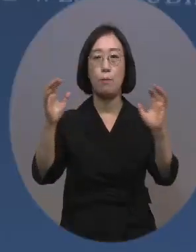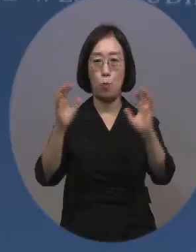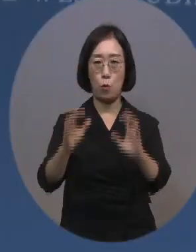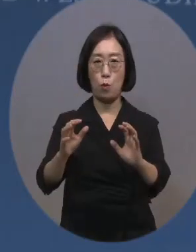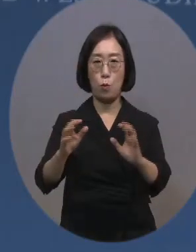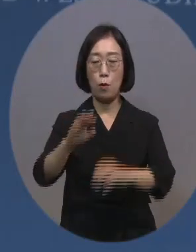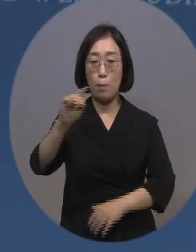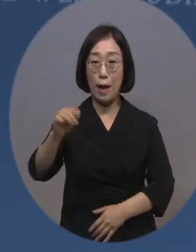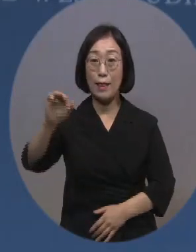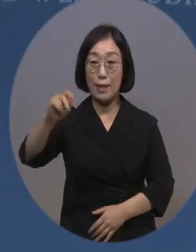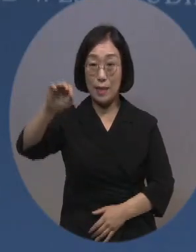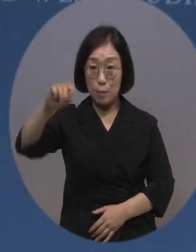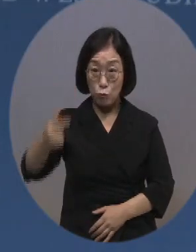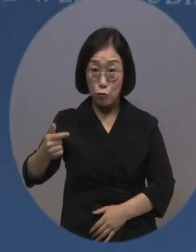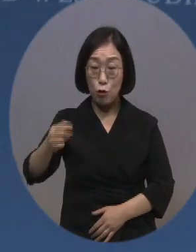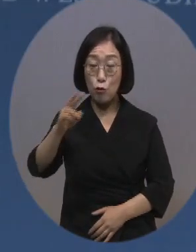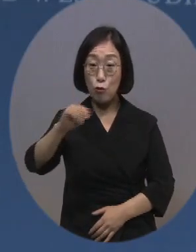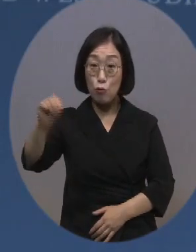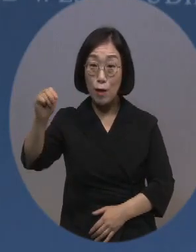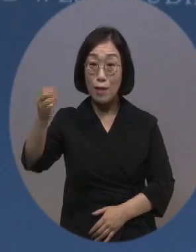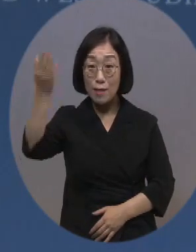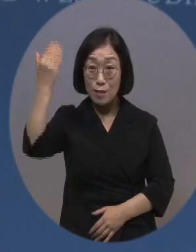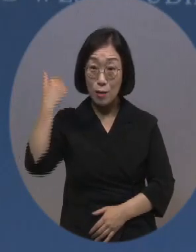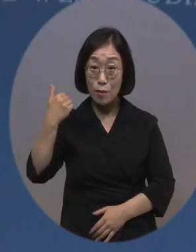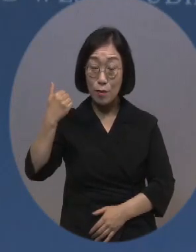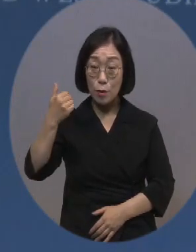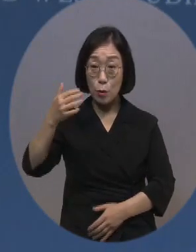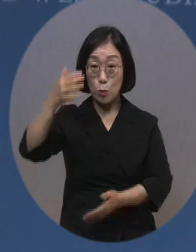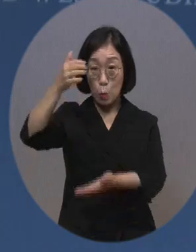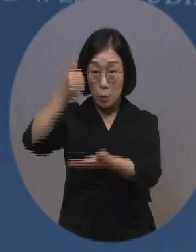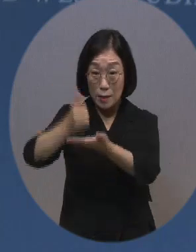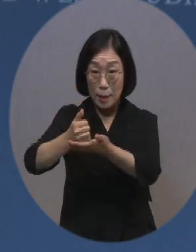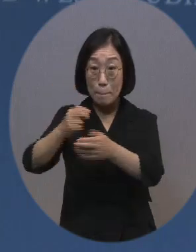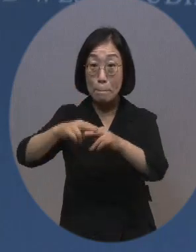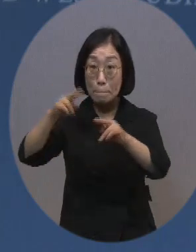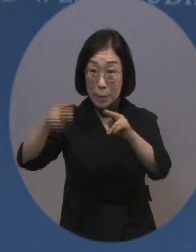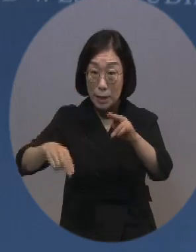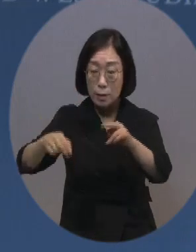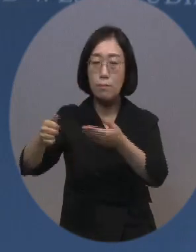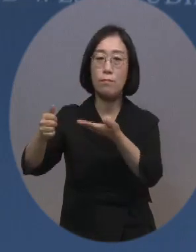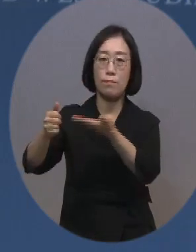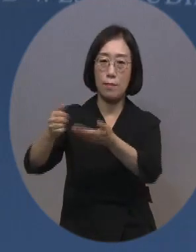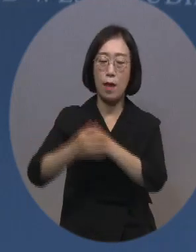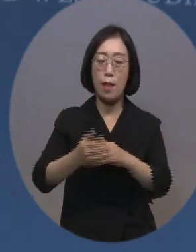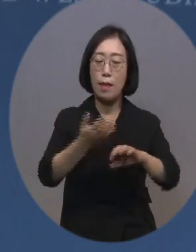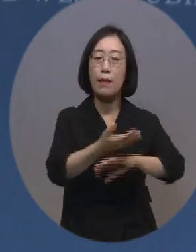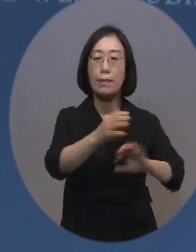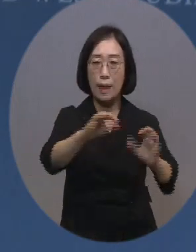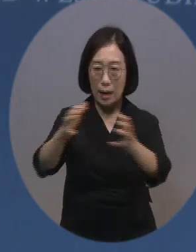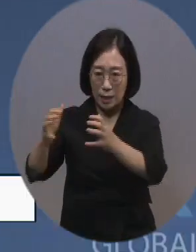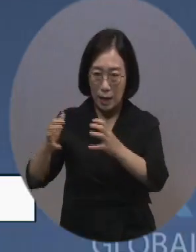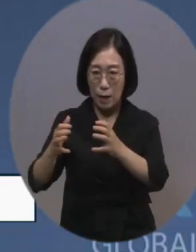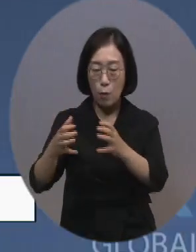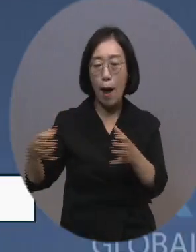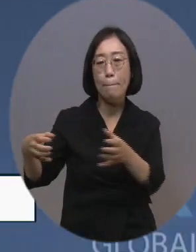반기문 전 유엔 사무총장은 기조연설을 통해 대한민국 통일에 대한 주변국과의 협력을 강조했습니다.